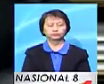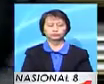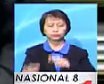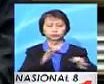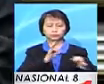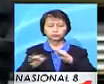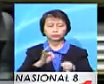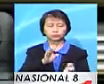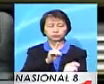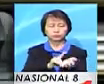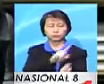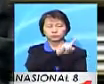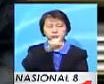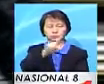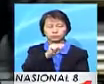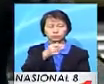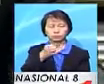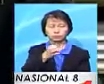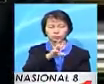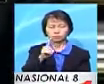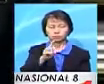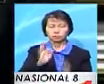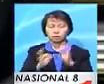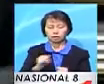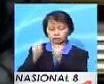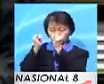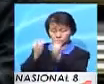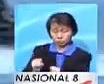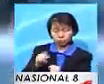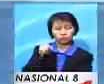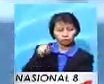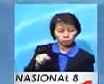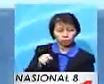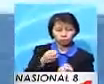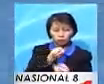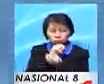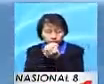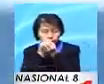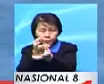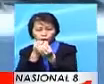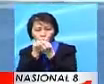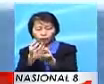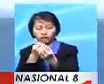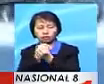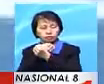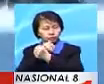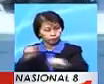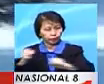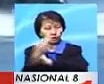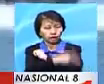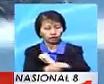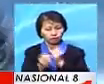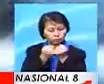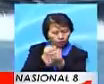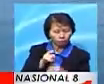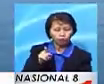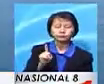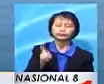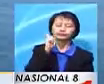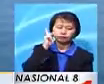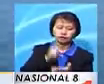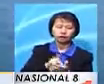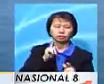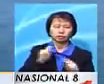Jelas Datuk Seri Dr. Ahmad Zahid, sekiranya individu yang terlibat dalam kebocoran maklumat keselamatan negara dikenal pasti,